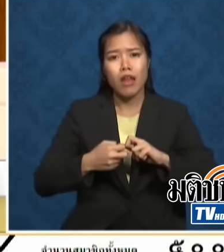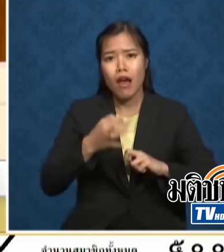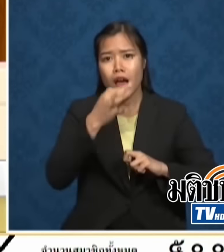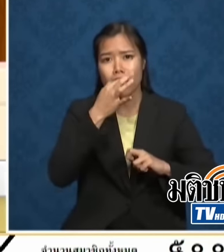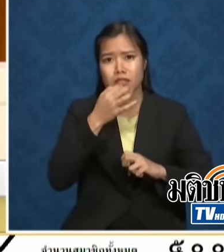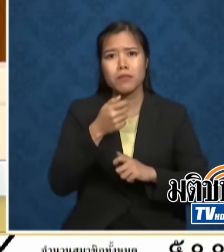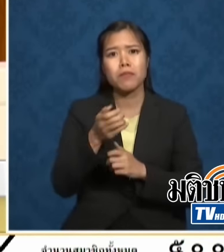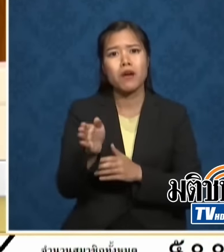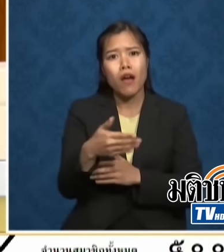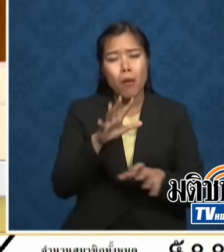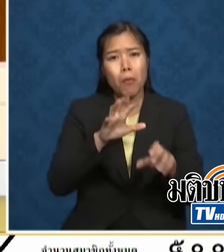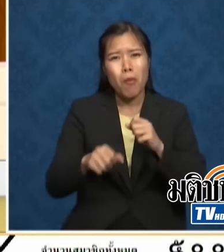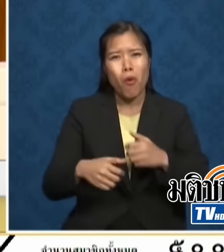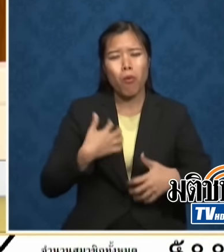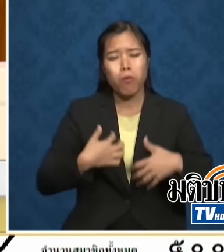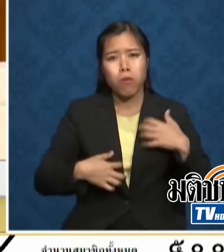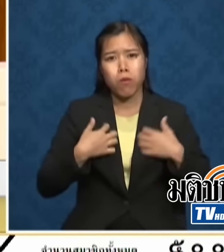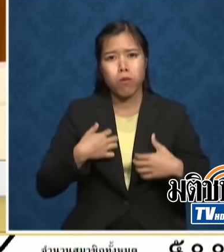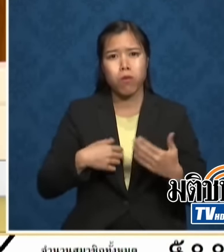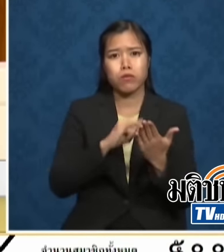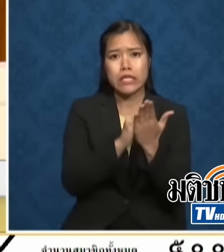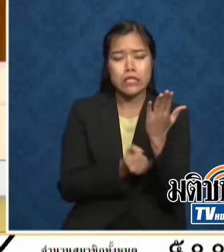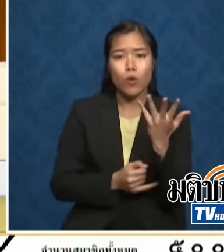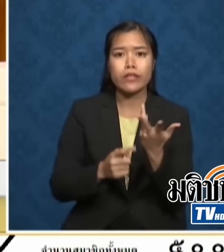งทั้ง22จังหวัดนะครับ